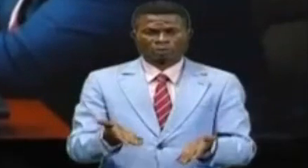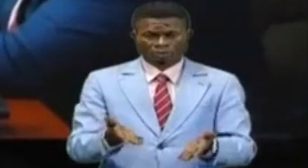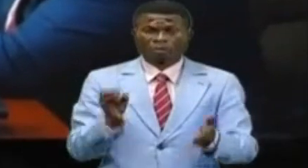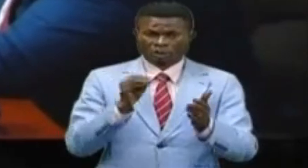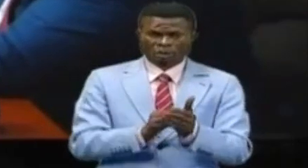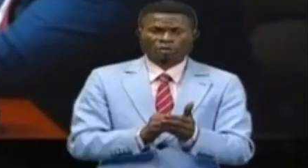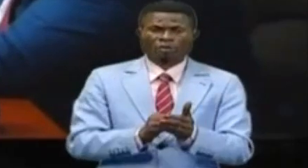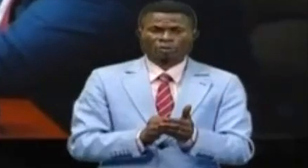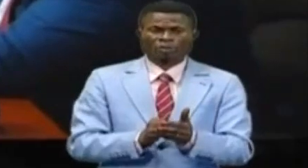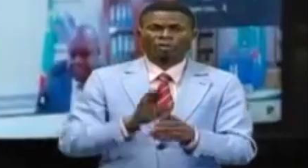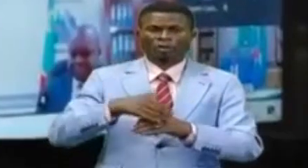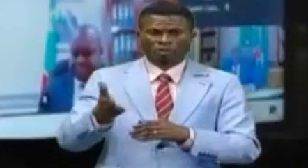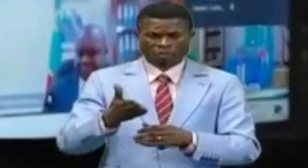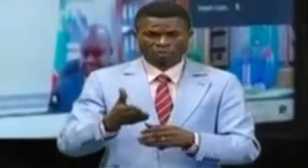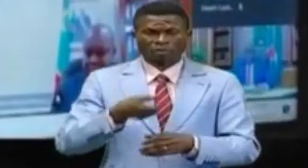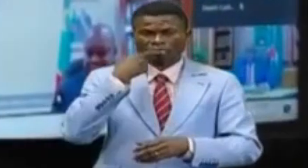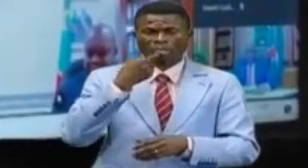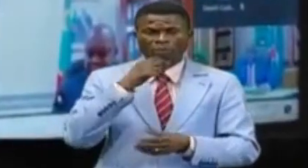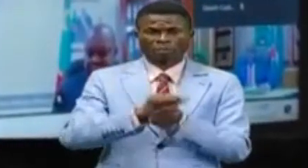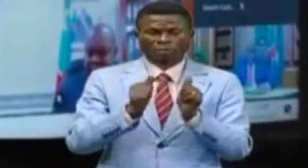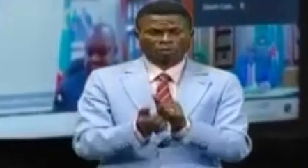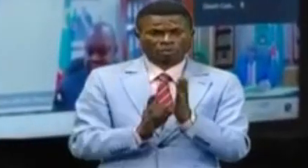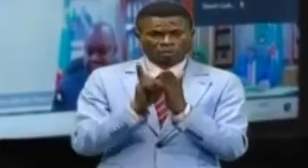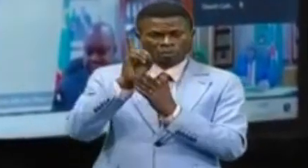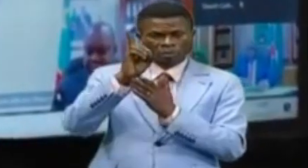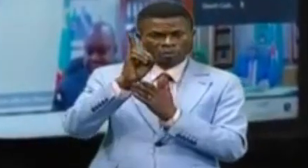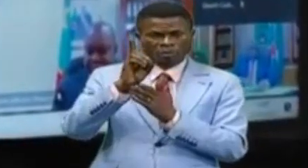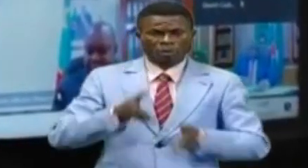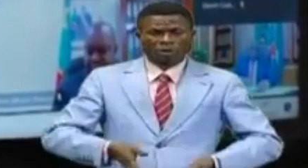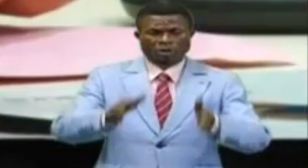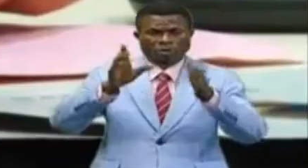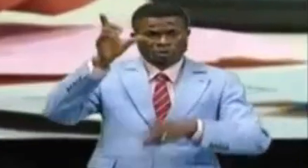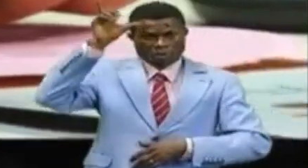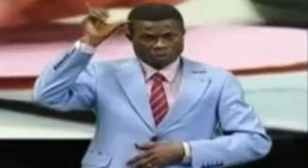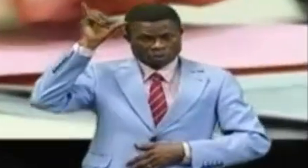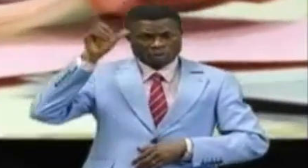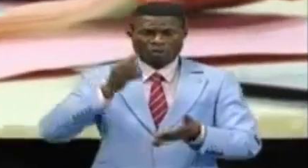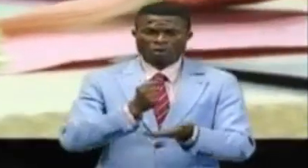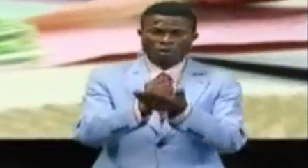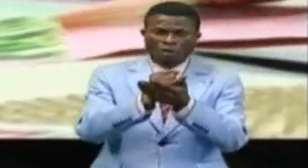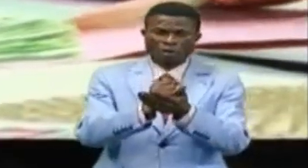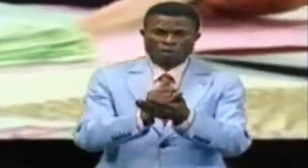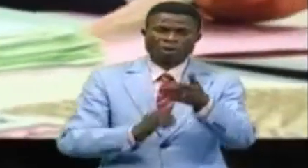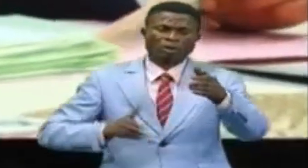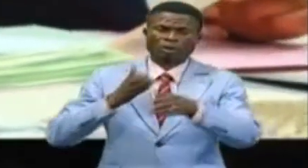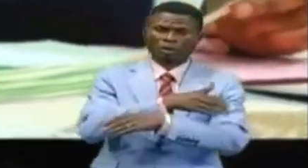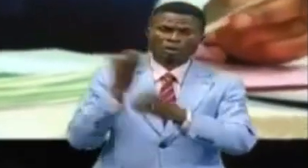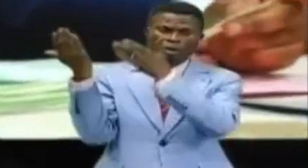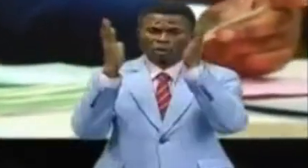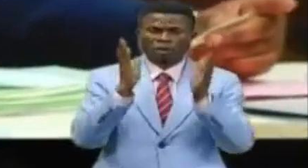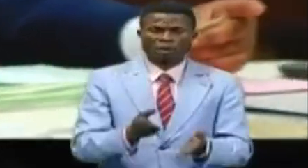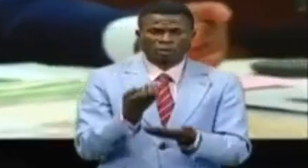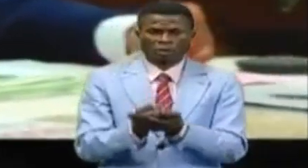Cependant, après avoir rehaussé le niveau de service du boulevard Lumumba et de favoriser la fluidité du trafic entre les communes